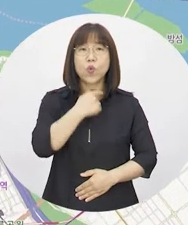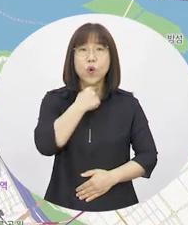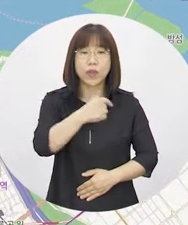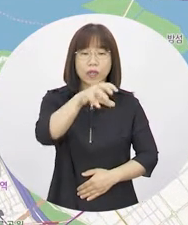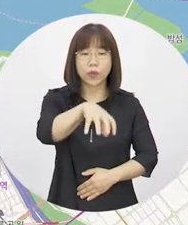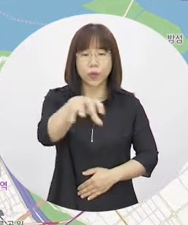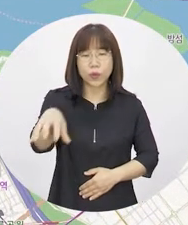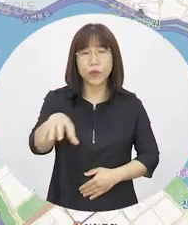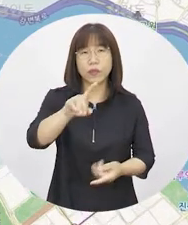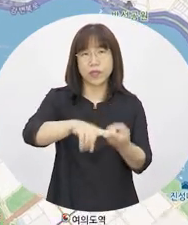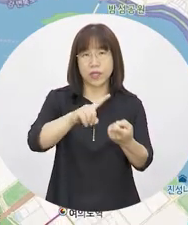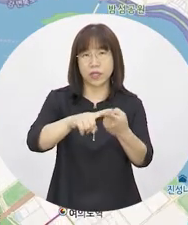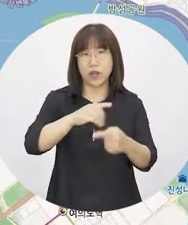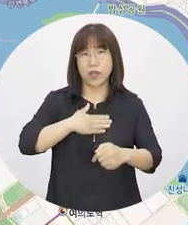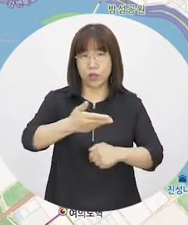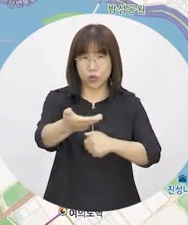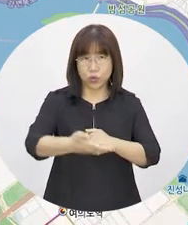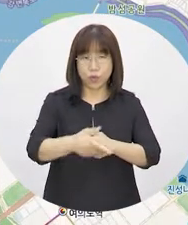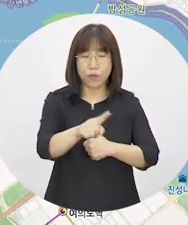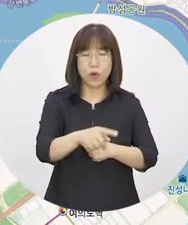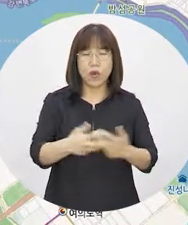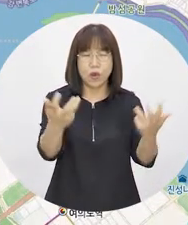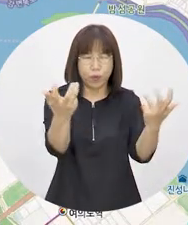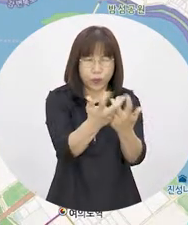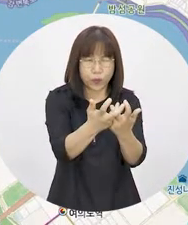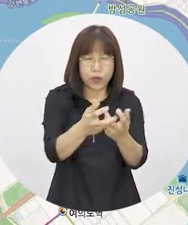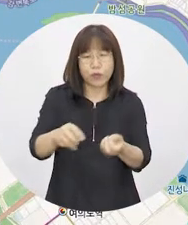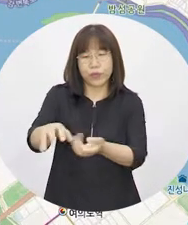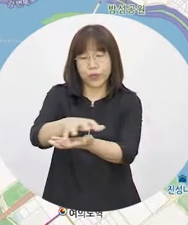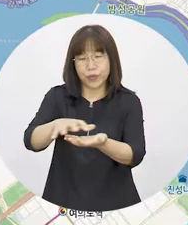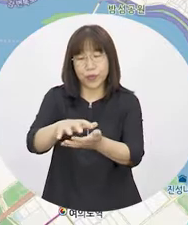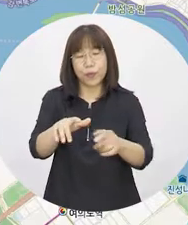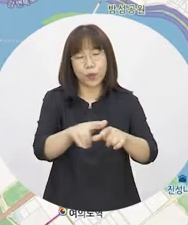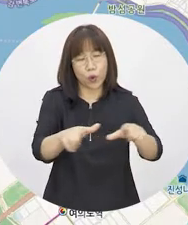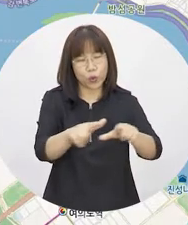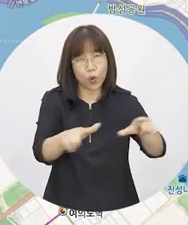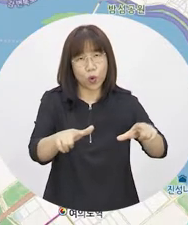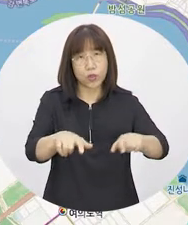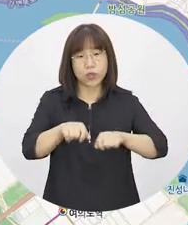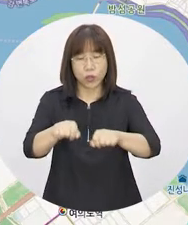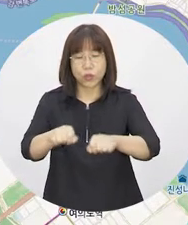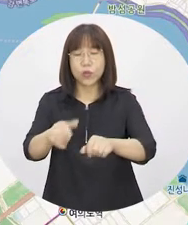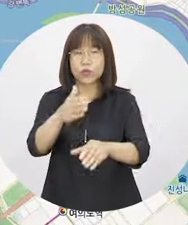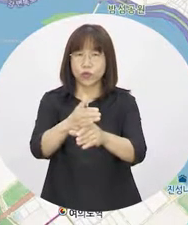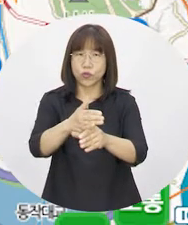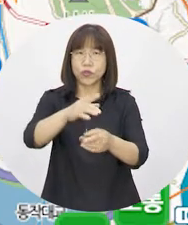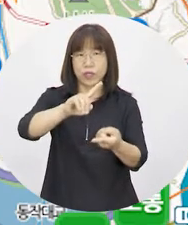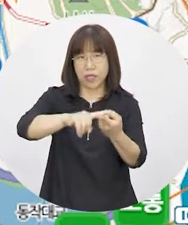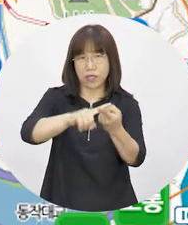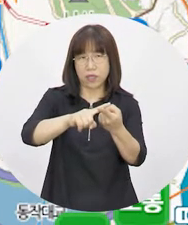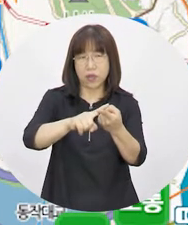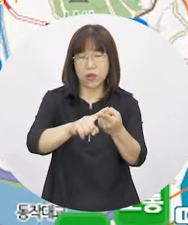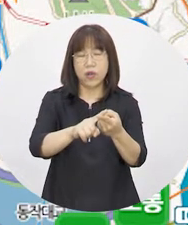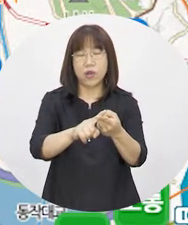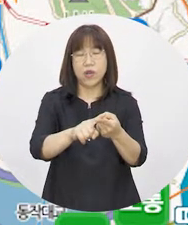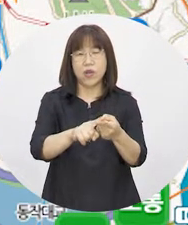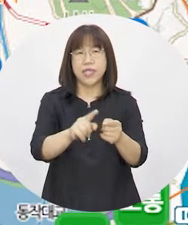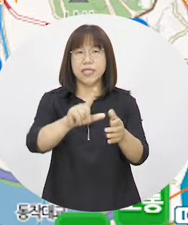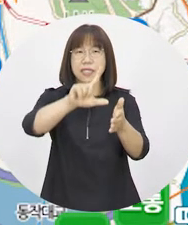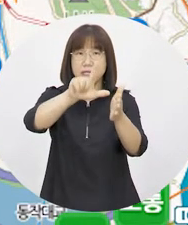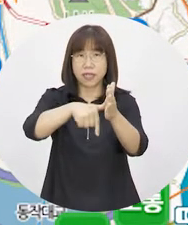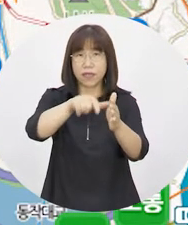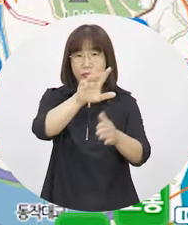클릭하면 위치 및 운영시간 안내와 더불어 혼잡, 붐빔, 보통, 소독 중, 접수 마감 등으로